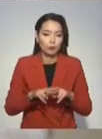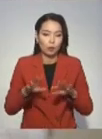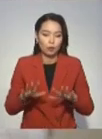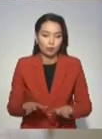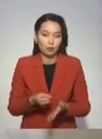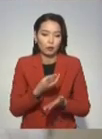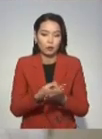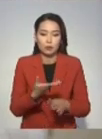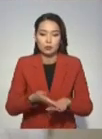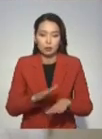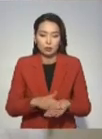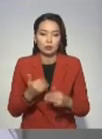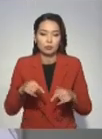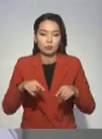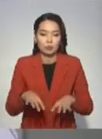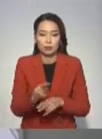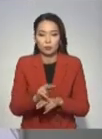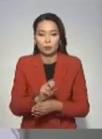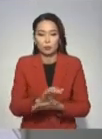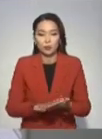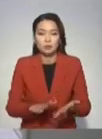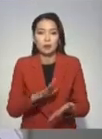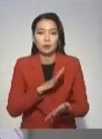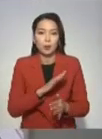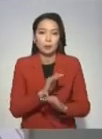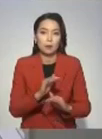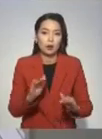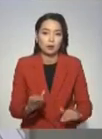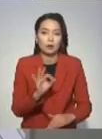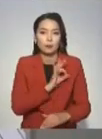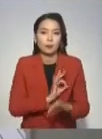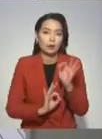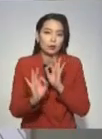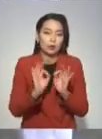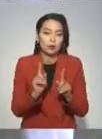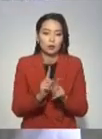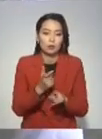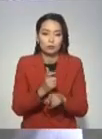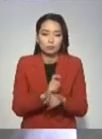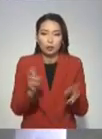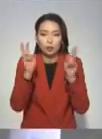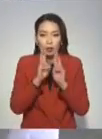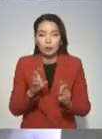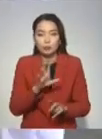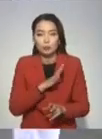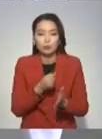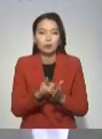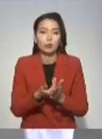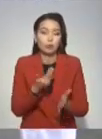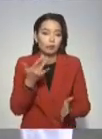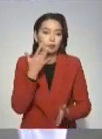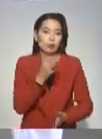болды. Сондықтан осында емдеу жалғасты. Балаларға қолданылған препарат әбден тексерілген. Бұған дейін де қолданыста